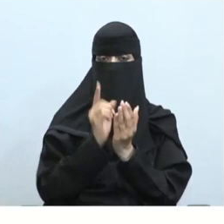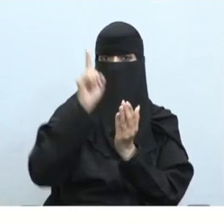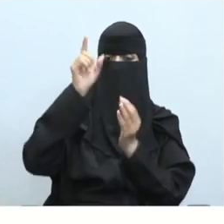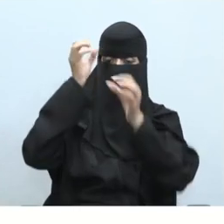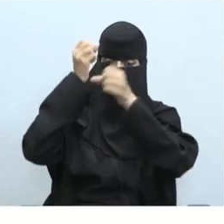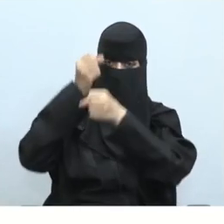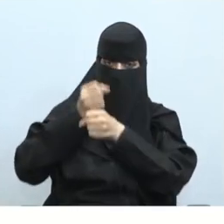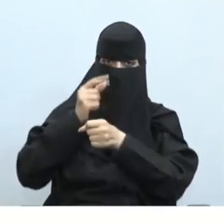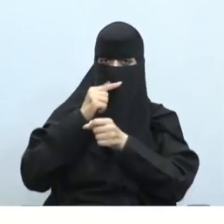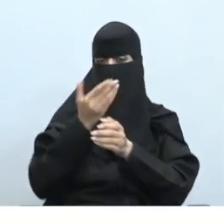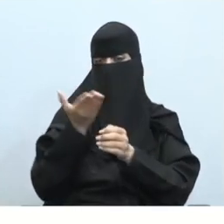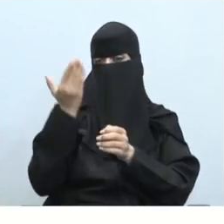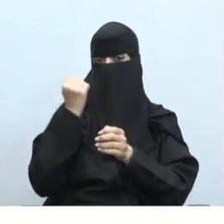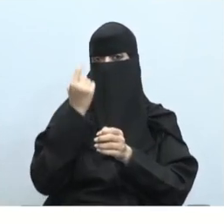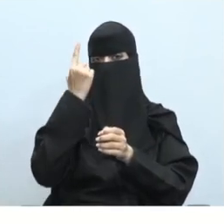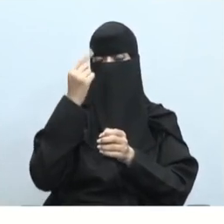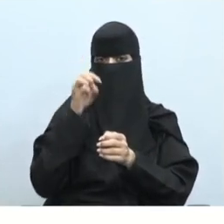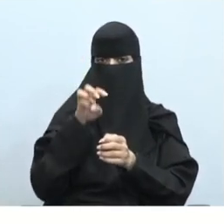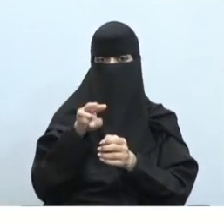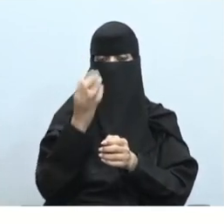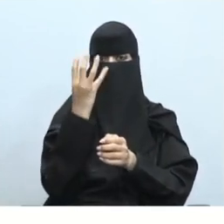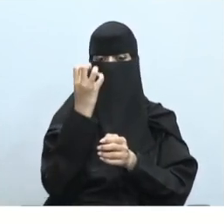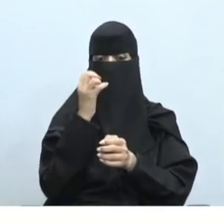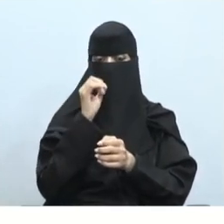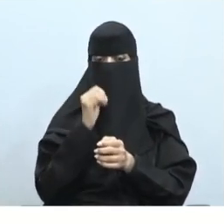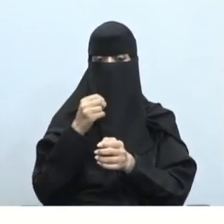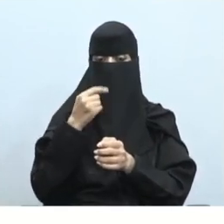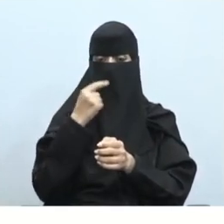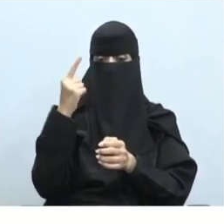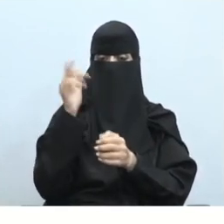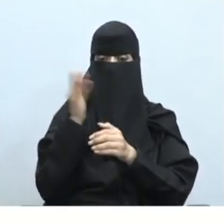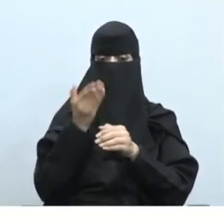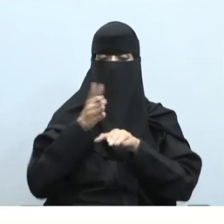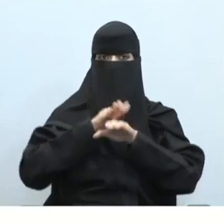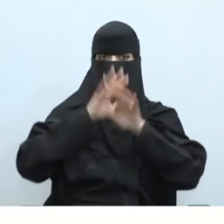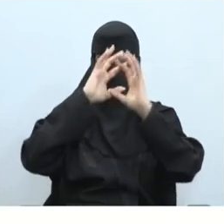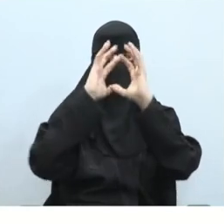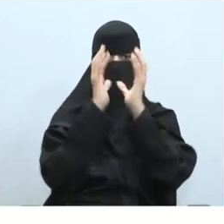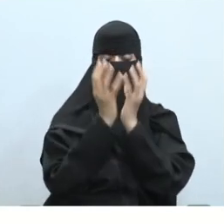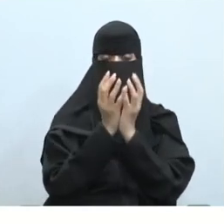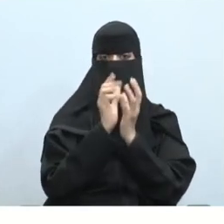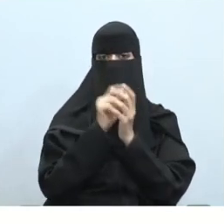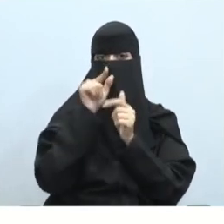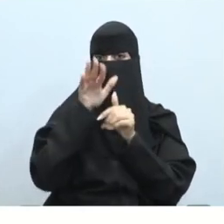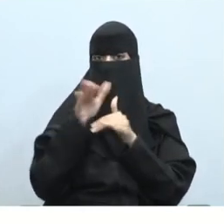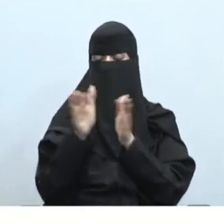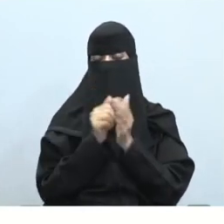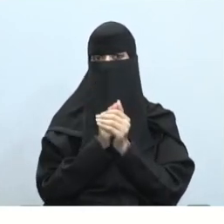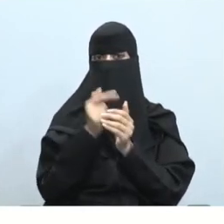قبل 1400 عام على شكل الارض ولكن